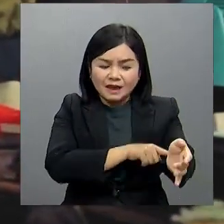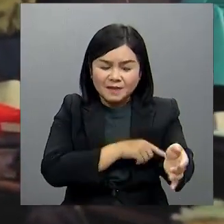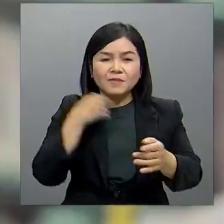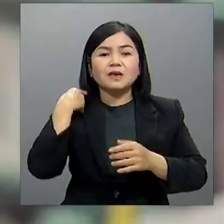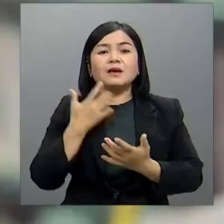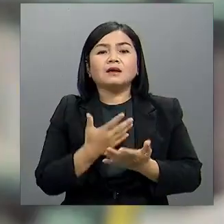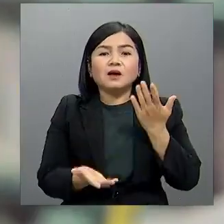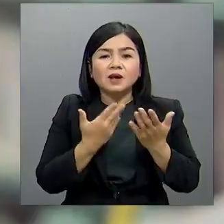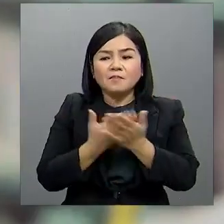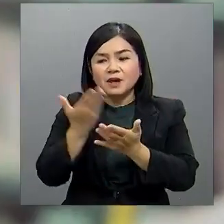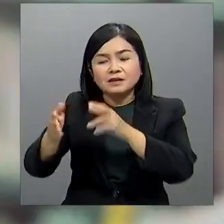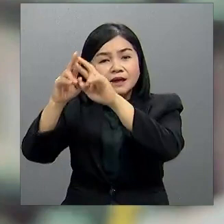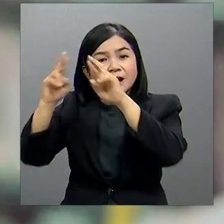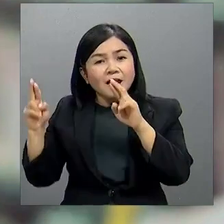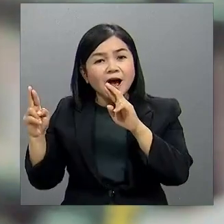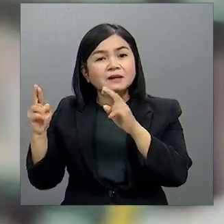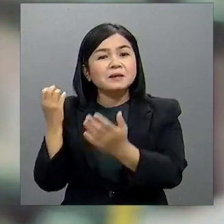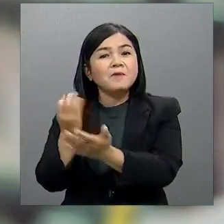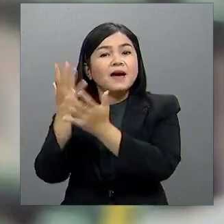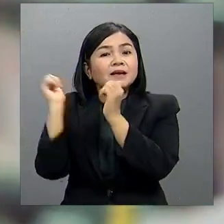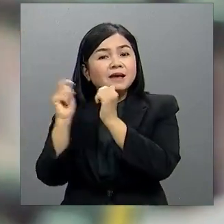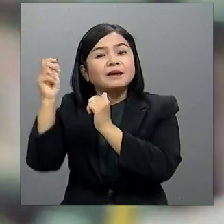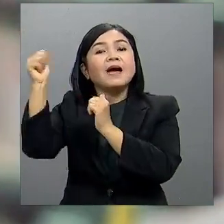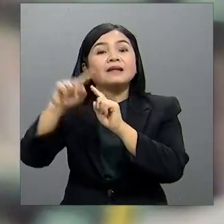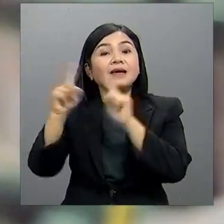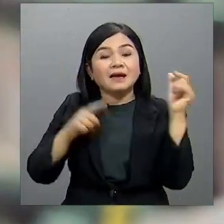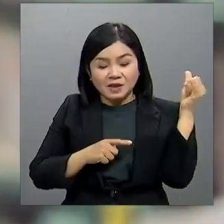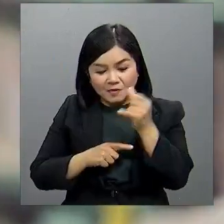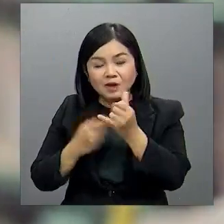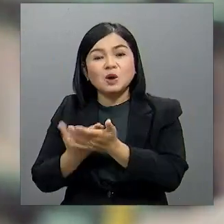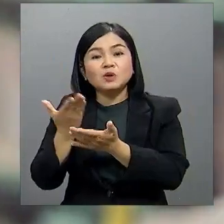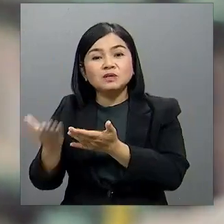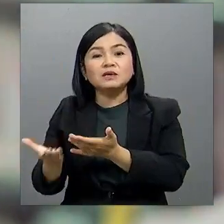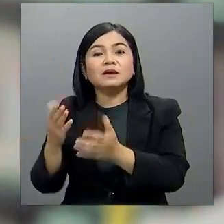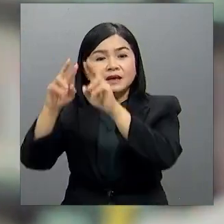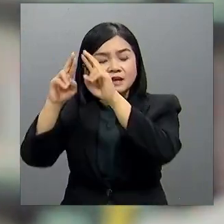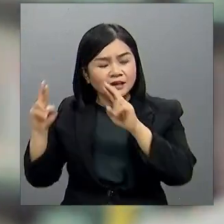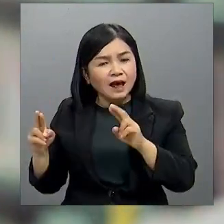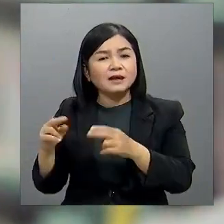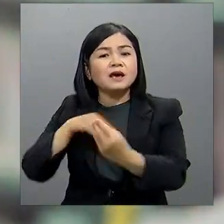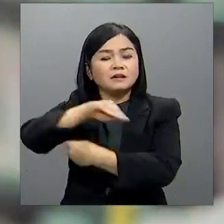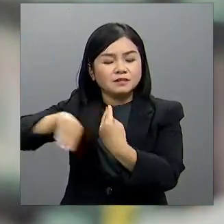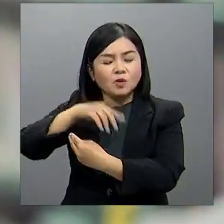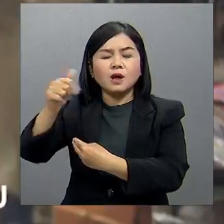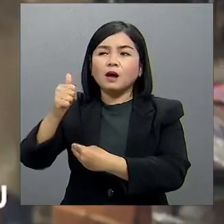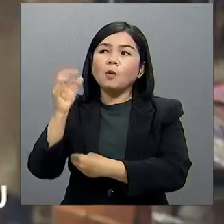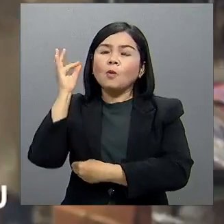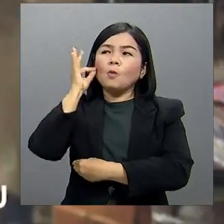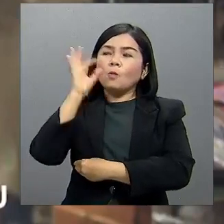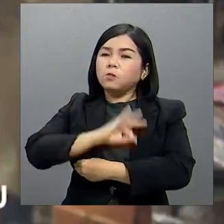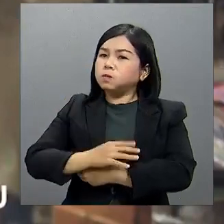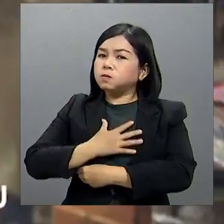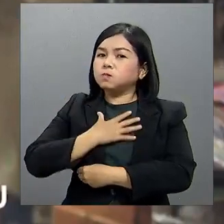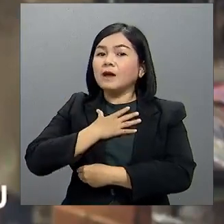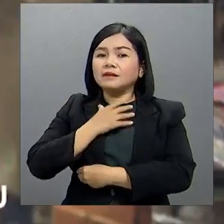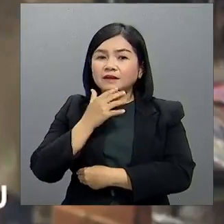ที่ห้างก็ได้แต่ผมว่าผมช่วยร้านข้างนอกก็ได้ว่าโหแค่เราฟังเนี่ยมันเป็นคุณค่าทางจิตใจบาง